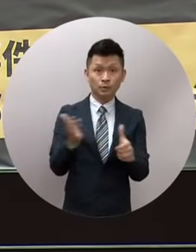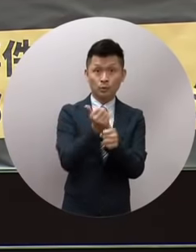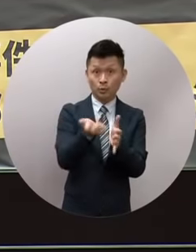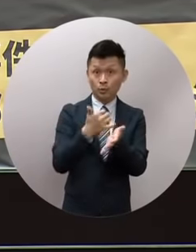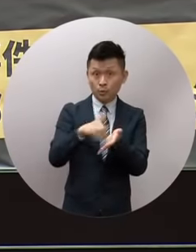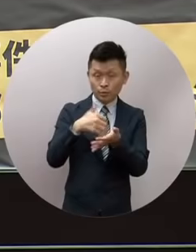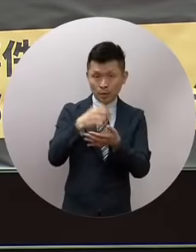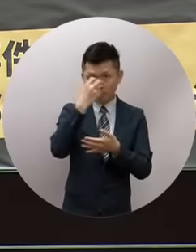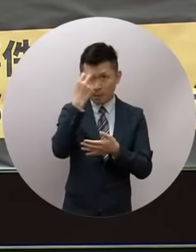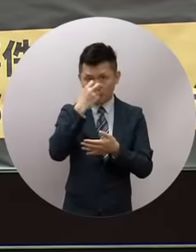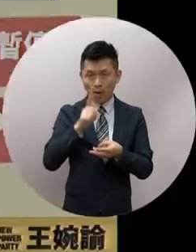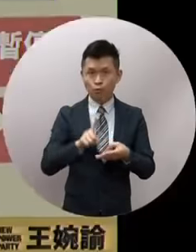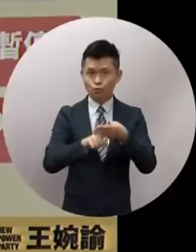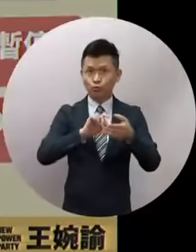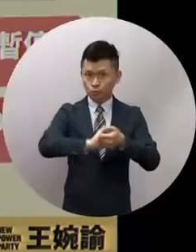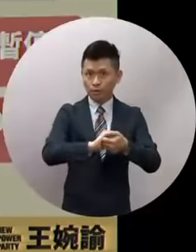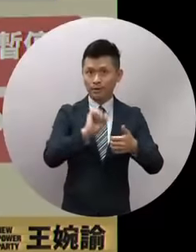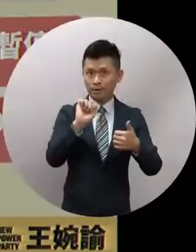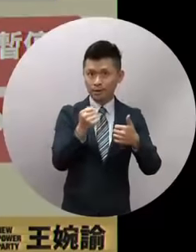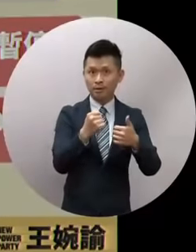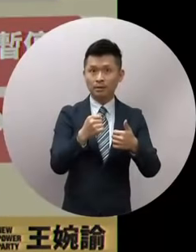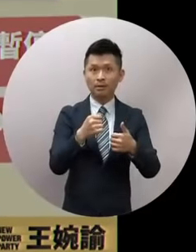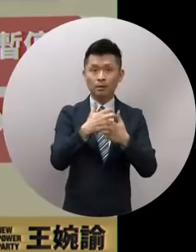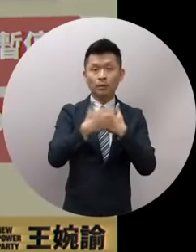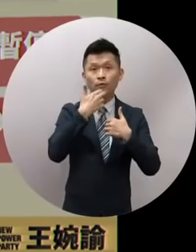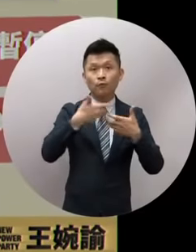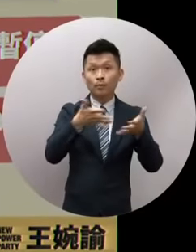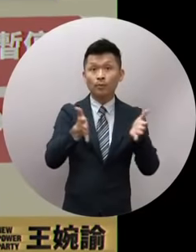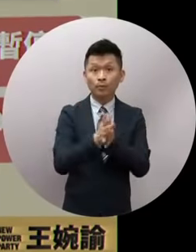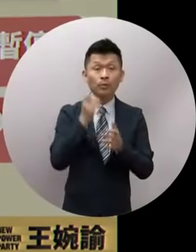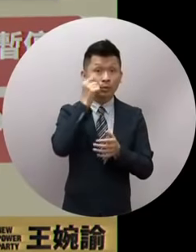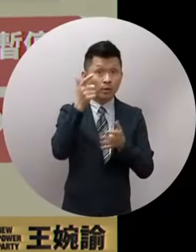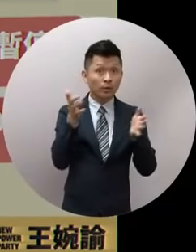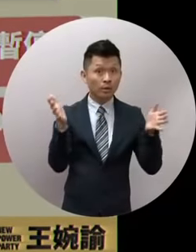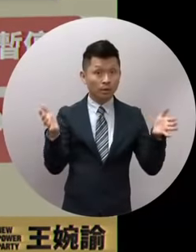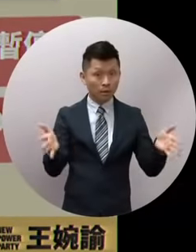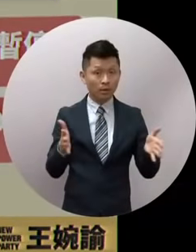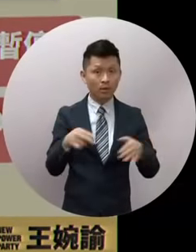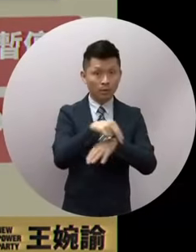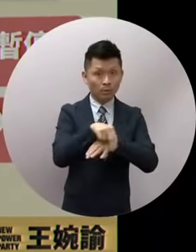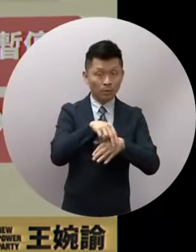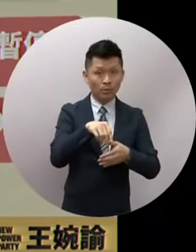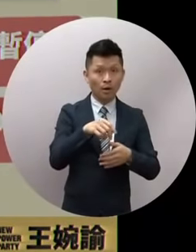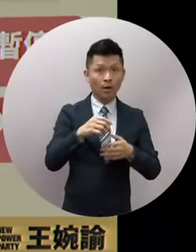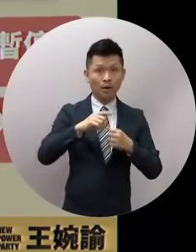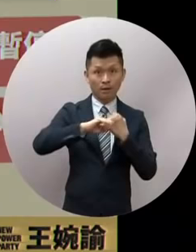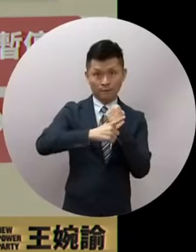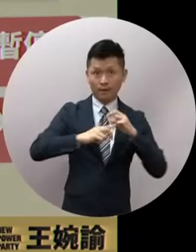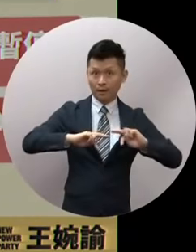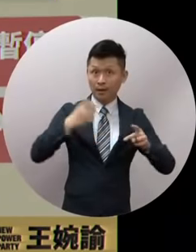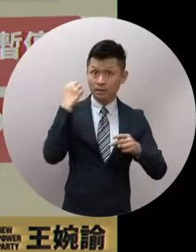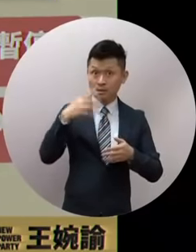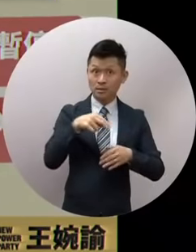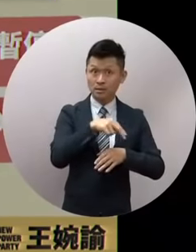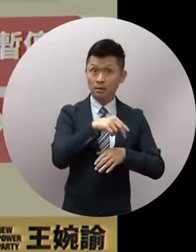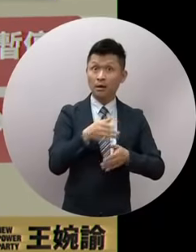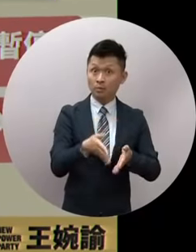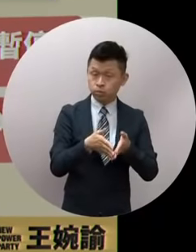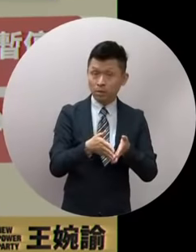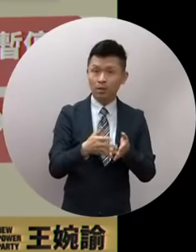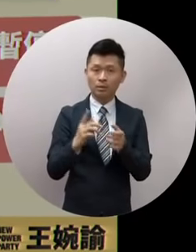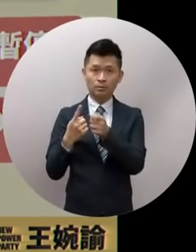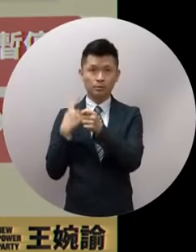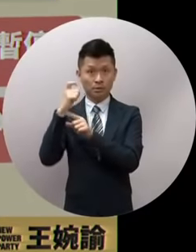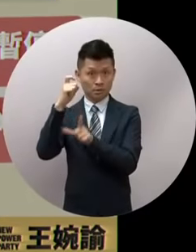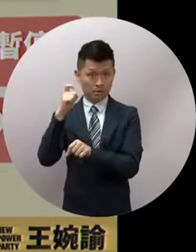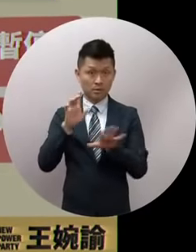的时候，曾经提出主决议，说要求卫福部能够在六个月内提出修法的版本，也就是大概在今年八月能够提出来。但是呢，我们却看到说，在去年的